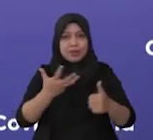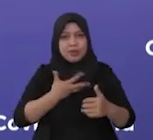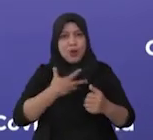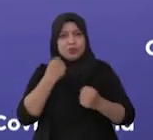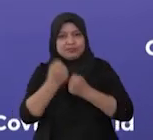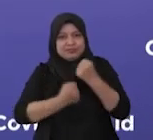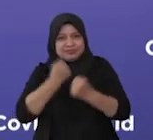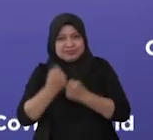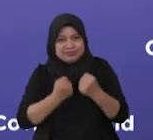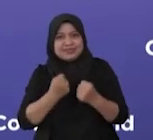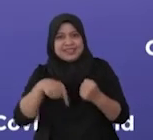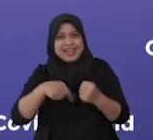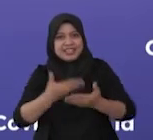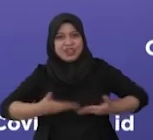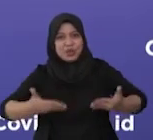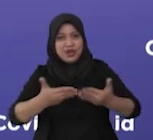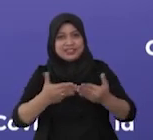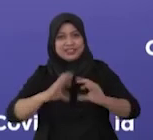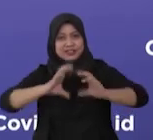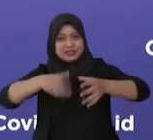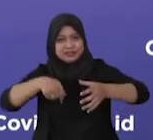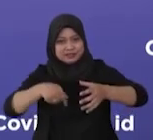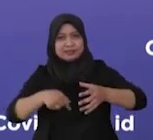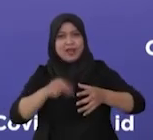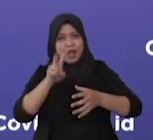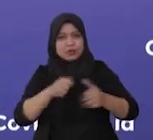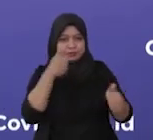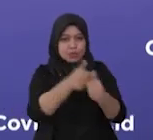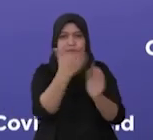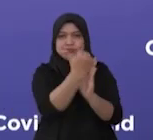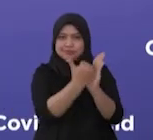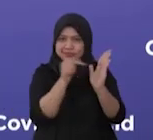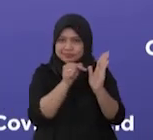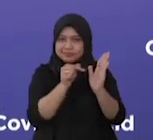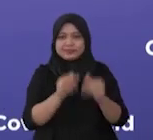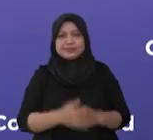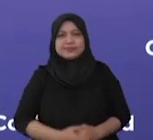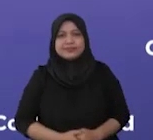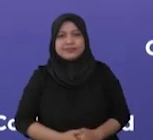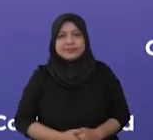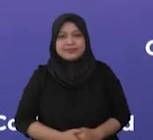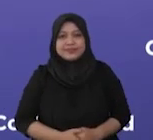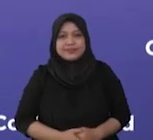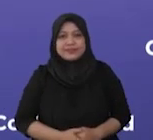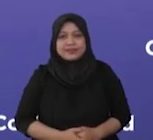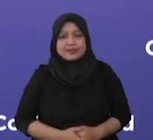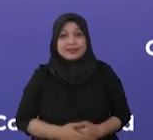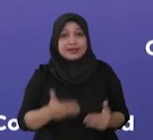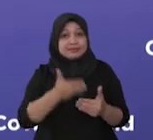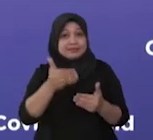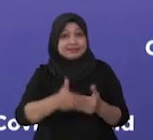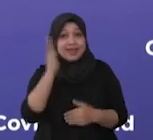Survive dari kondisi yang melanda muka bumi saat ini ini saudara-saudara yang perlu saya sampaikan dan